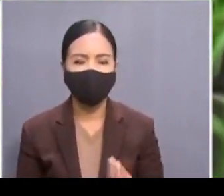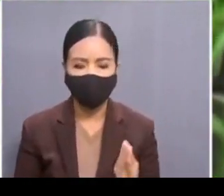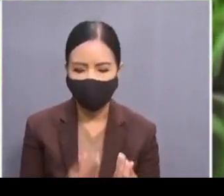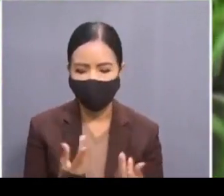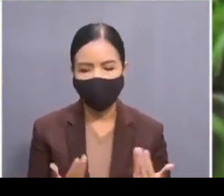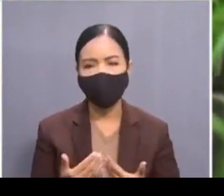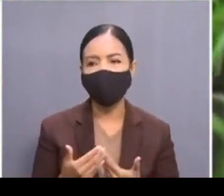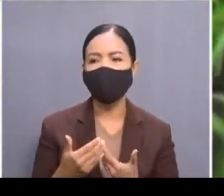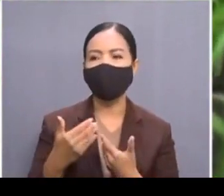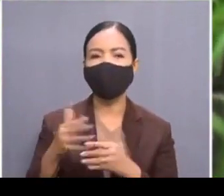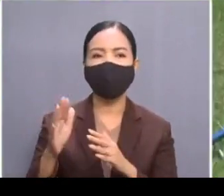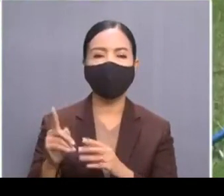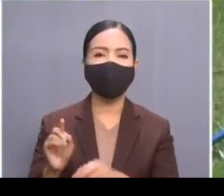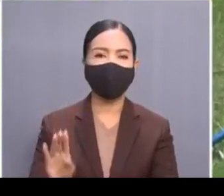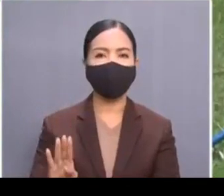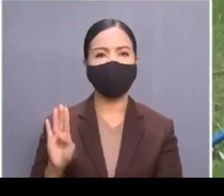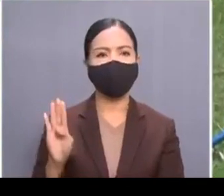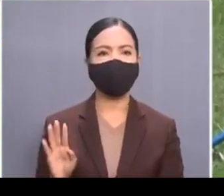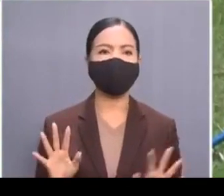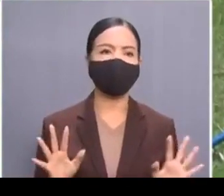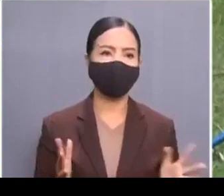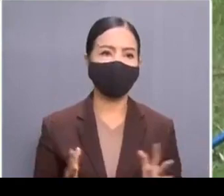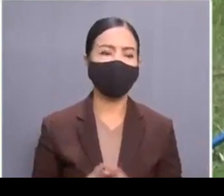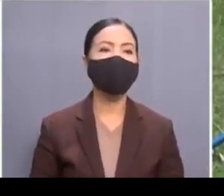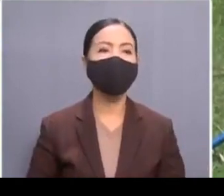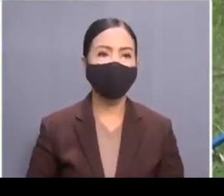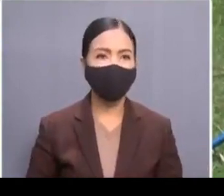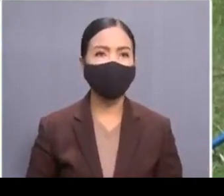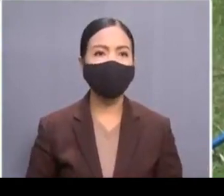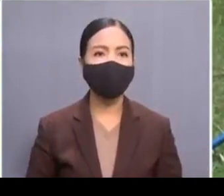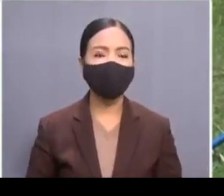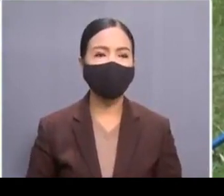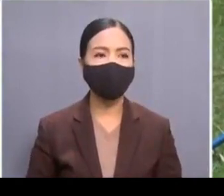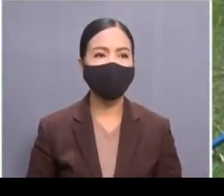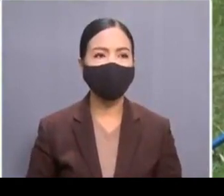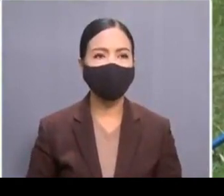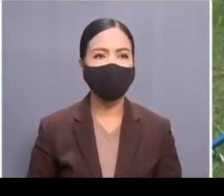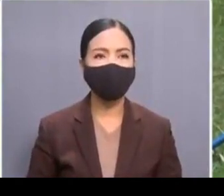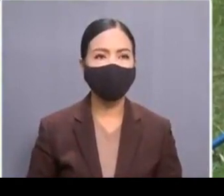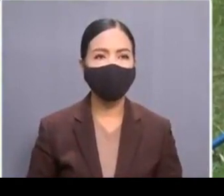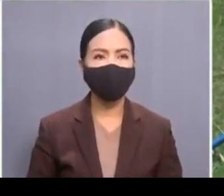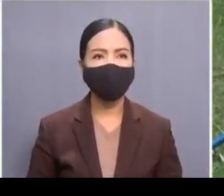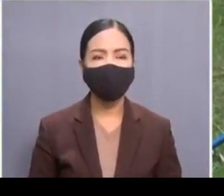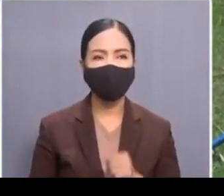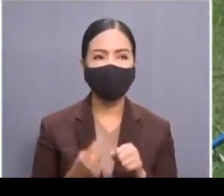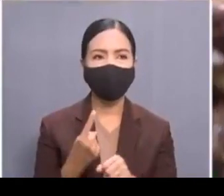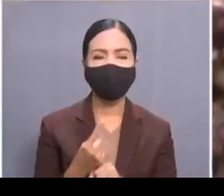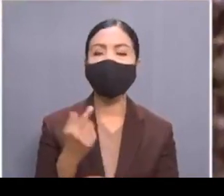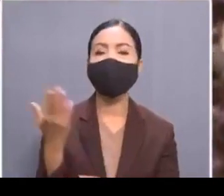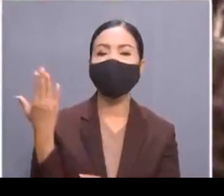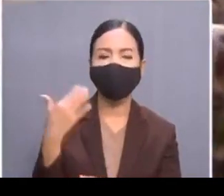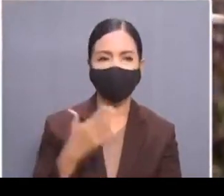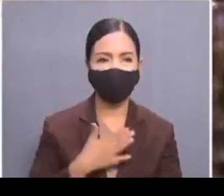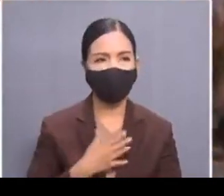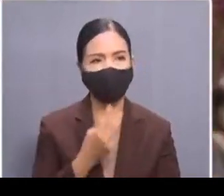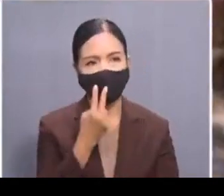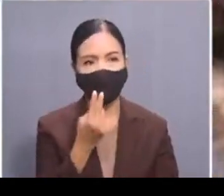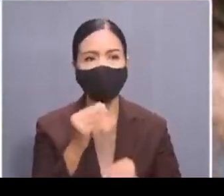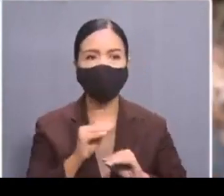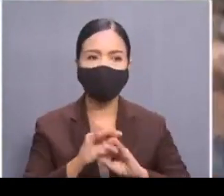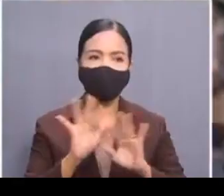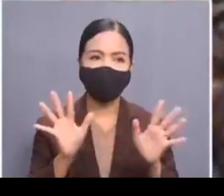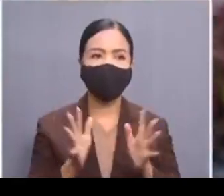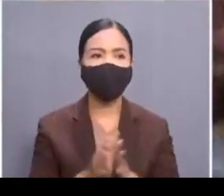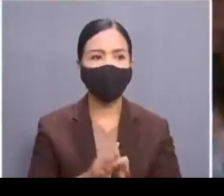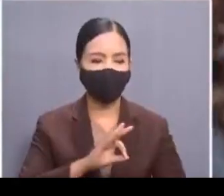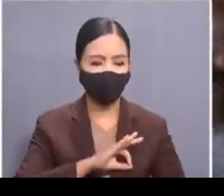ส่งให้กับบริษัทได้หรือว่าคู่ค้าของเราได้เพราะนั้นปีที่ผ่านมาเนี่ยเราก็เลยเห็นชัดเจน